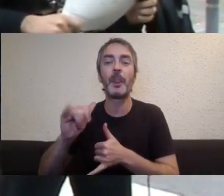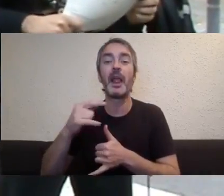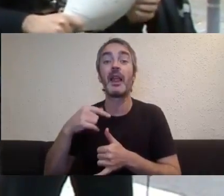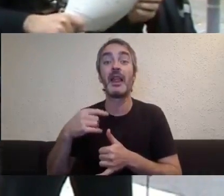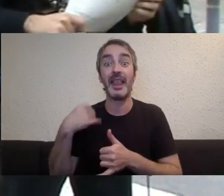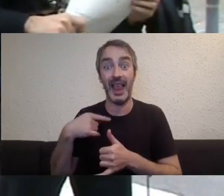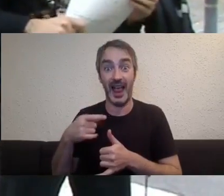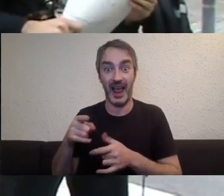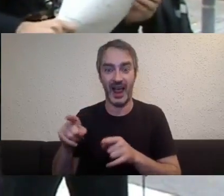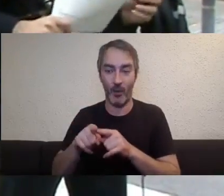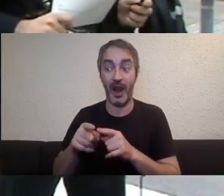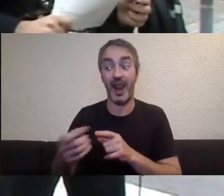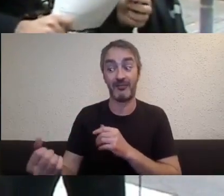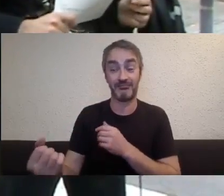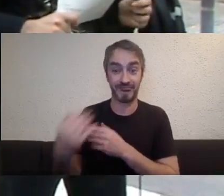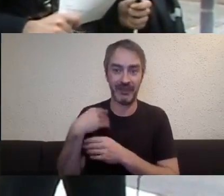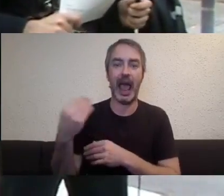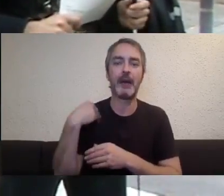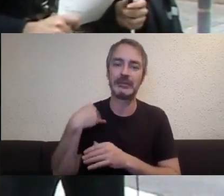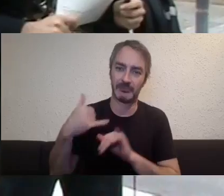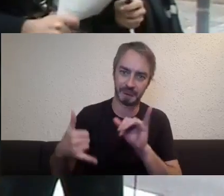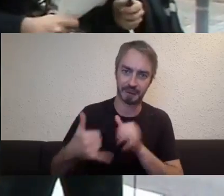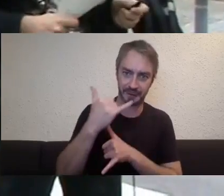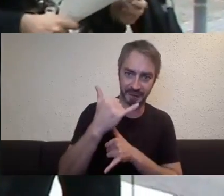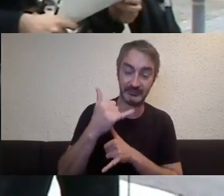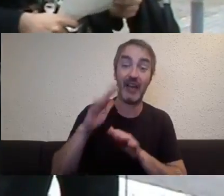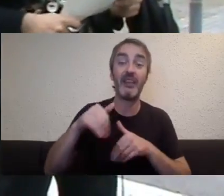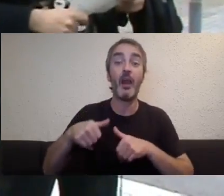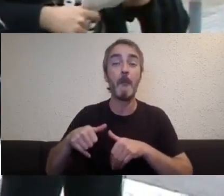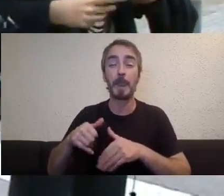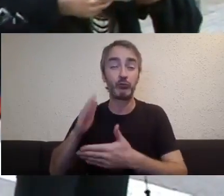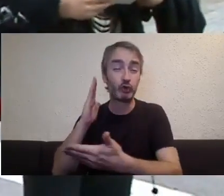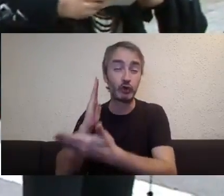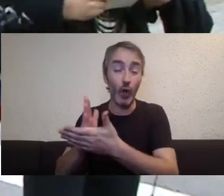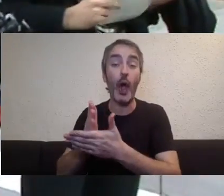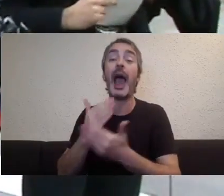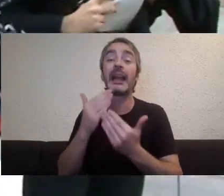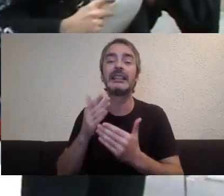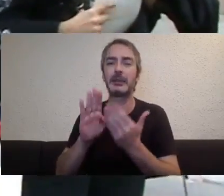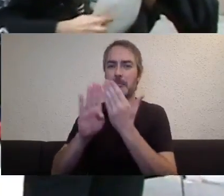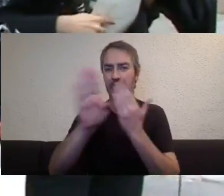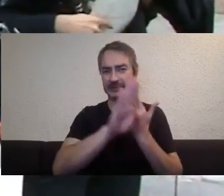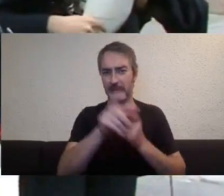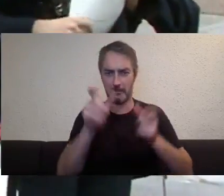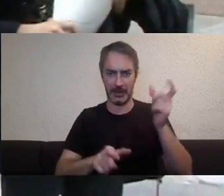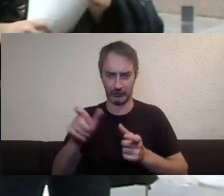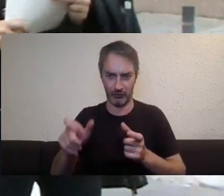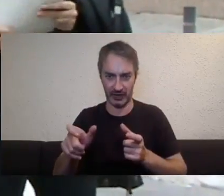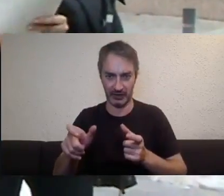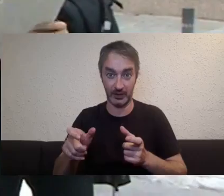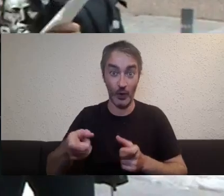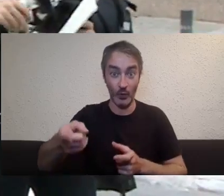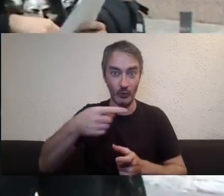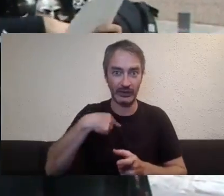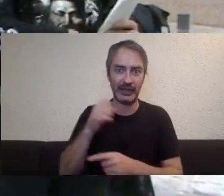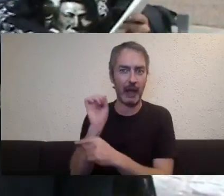els primers desallotjaments que es van donar, si s'ocupa el març, però al setembre ja teníem la primera ordre de desallotjament. I que es va aturar bàsicament per la mobilització popular,